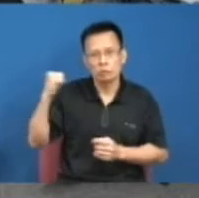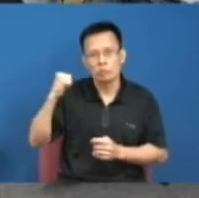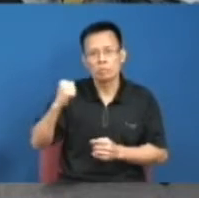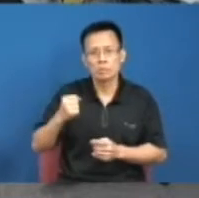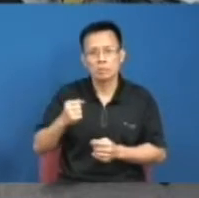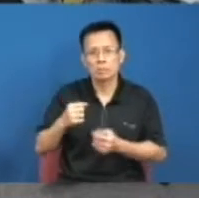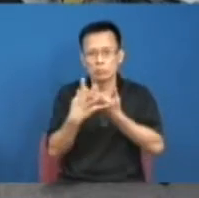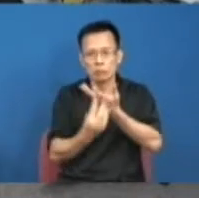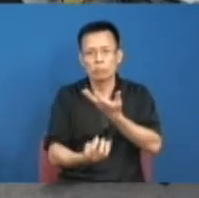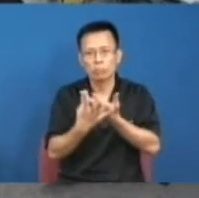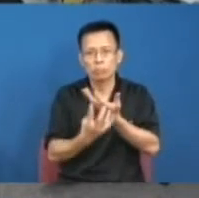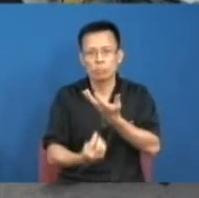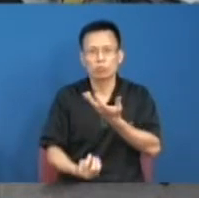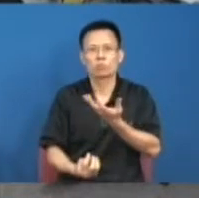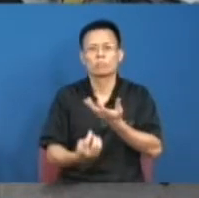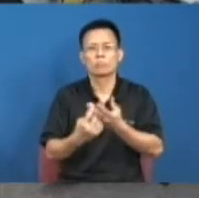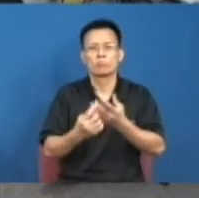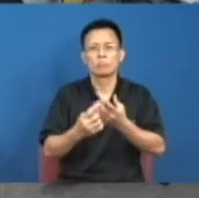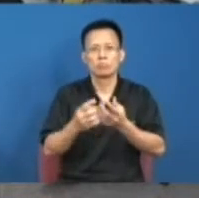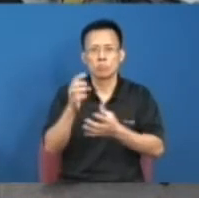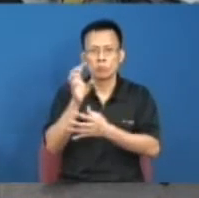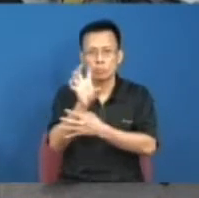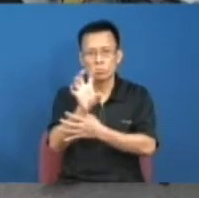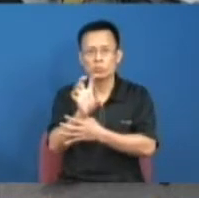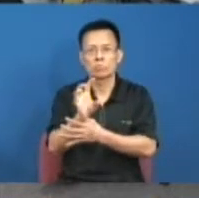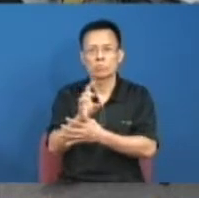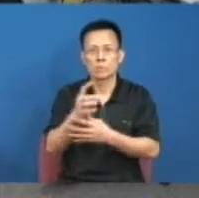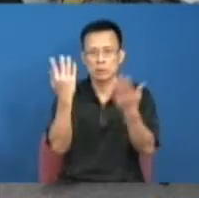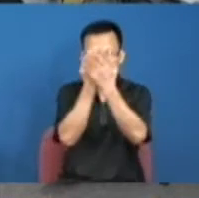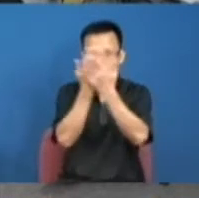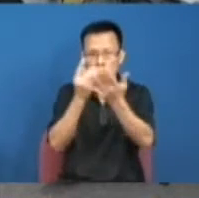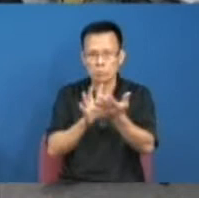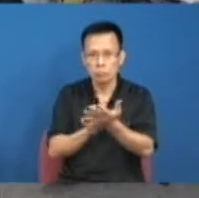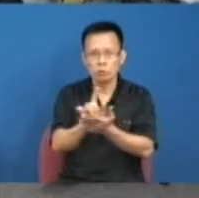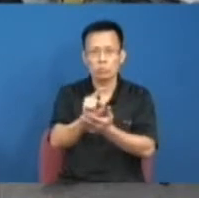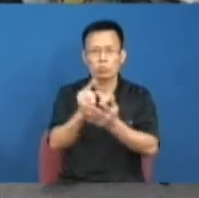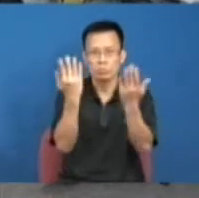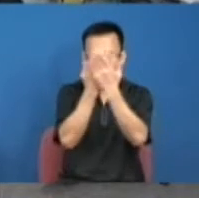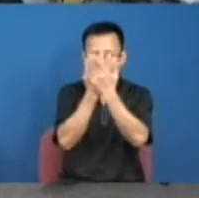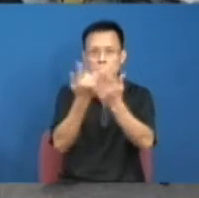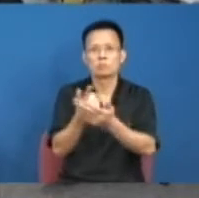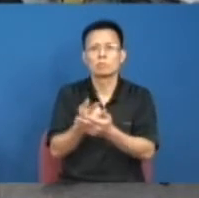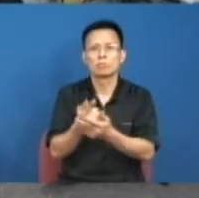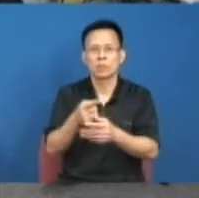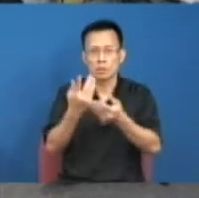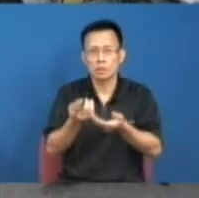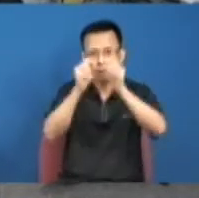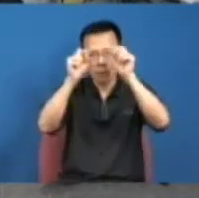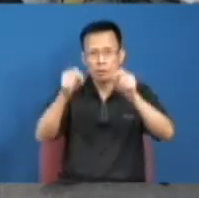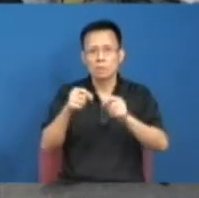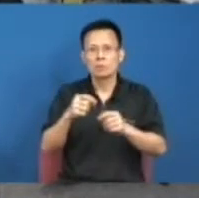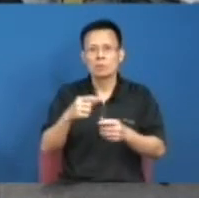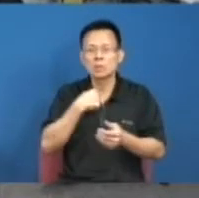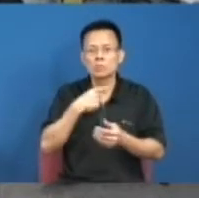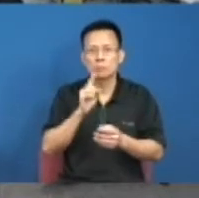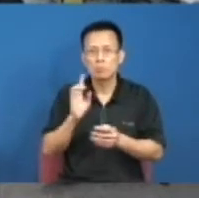題嘅講座或者呢啲咁嘅電視嘅專輯咧，都希望俾大家各位街坊可以睇得到，譬如呢啲問題應該係點樣處理啫嘛。